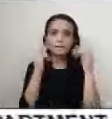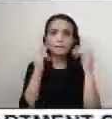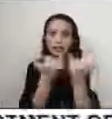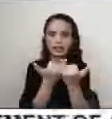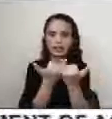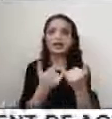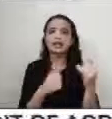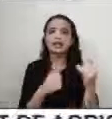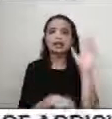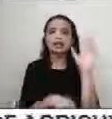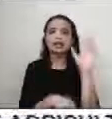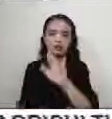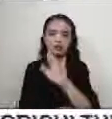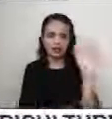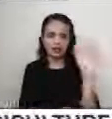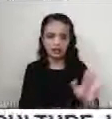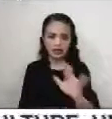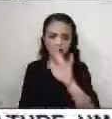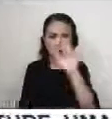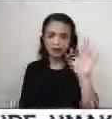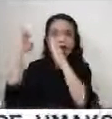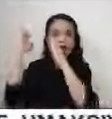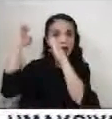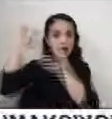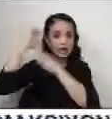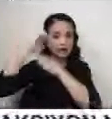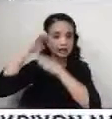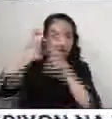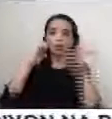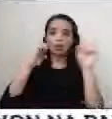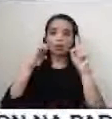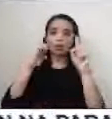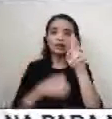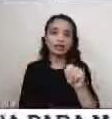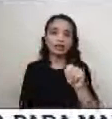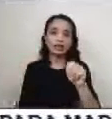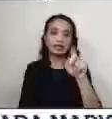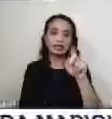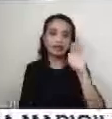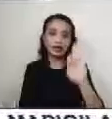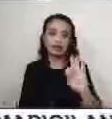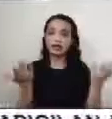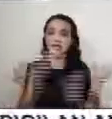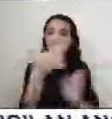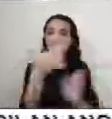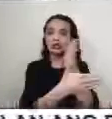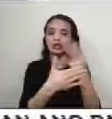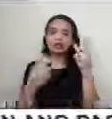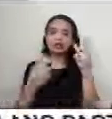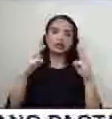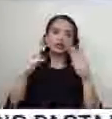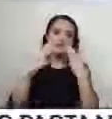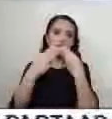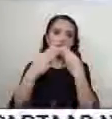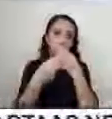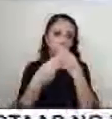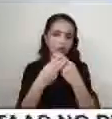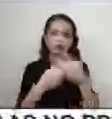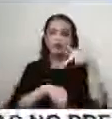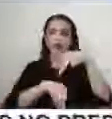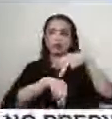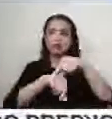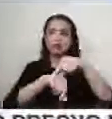kilo at ang siling labuyo mabibili sa hanggang 1,000 pesos kada kilo. Gayun po ni Secretary Harry Roque, sinisikap